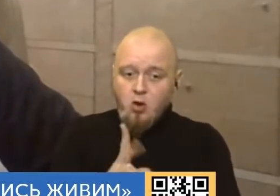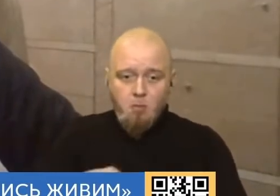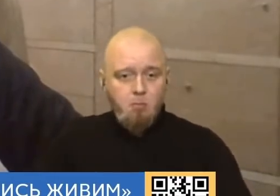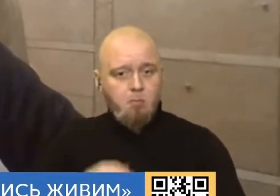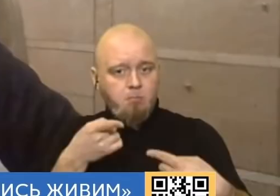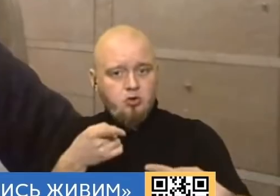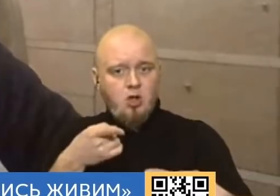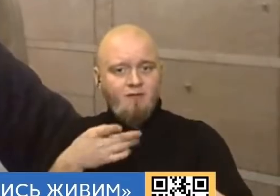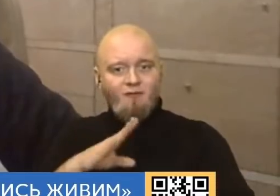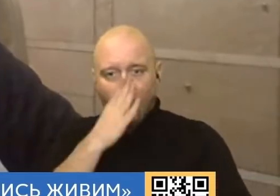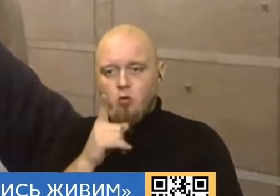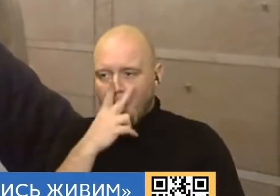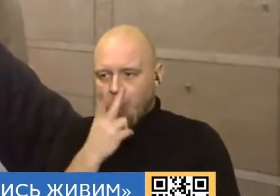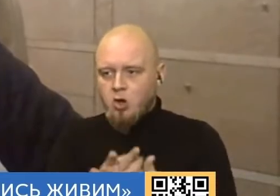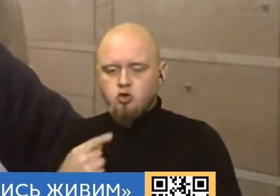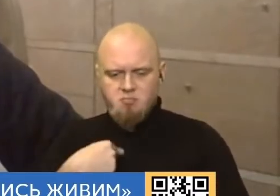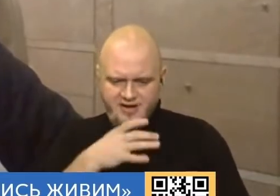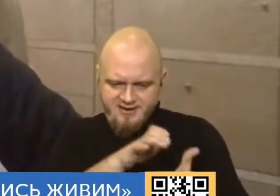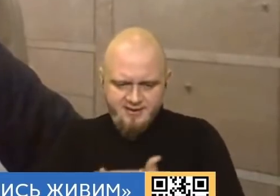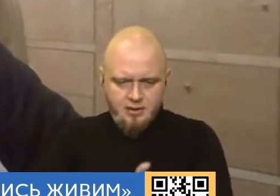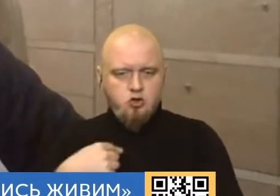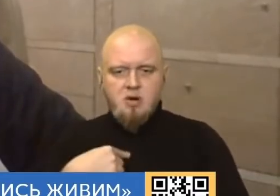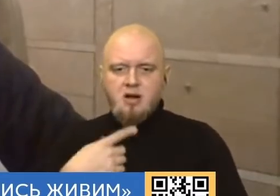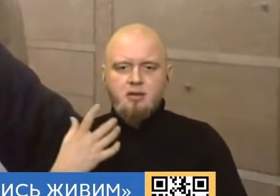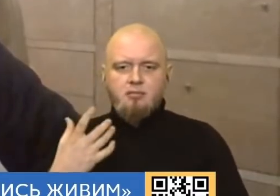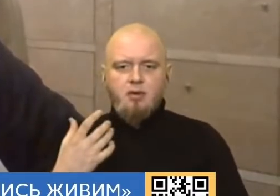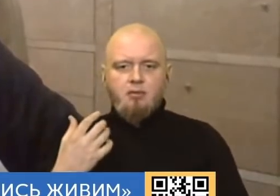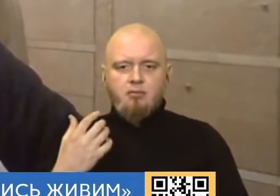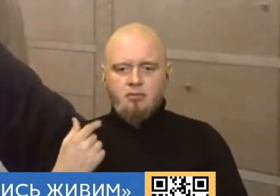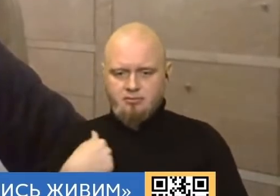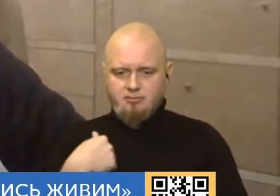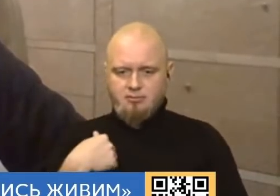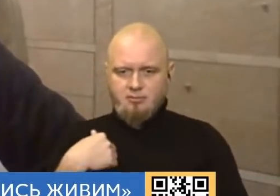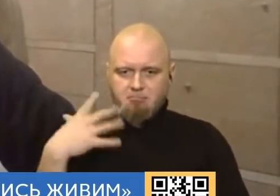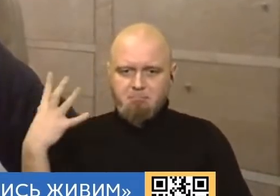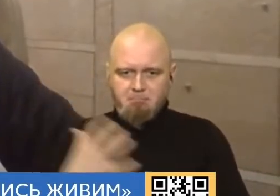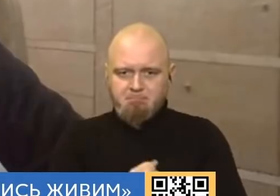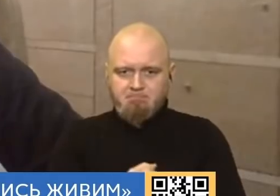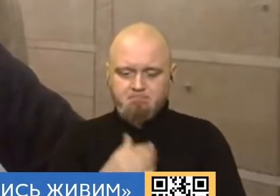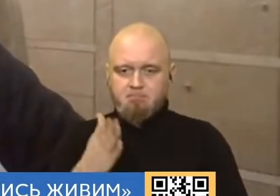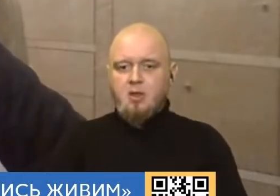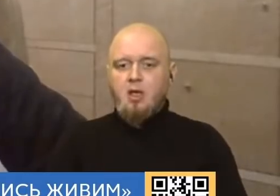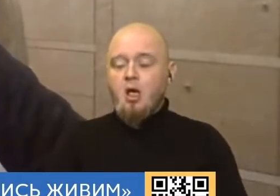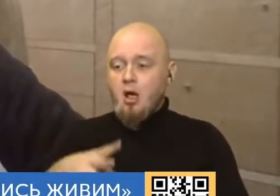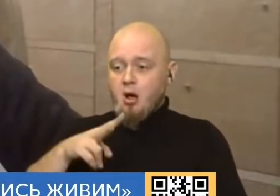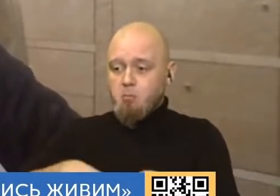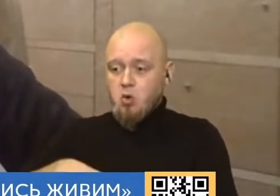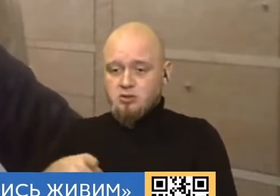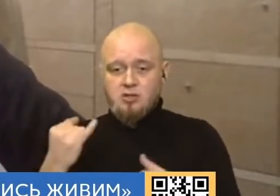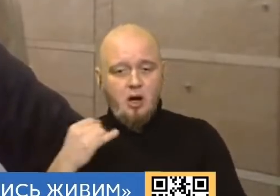ворогу, показувати, що ми єдині, що ми непереможні. Поліція, національна поліція зараз